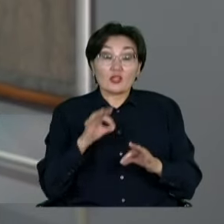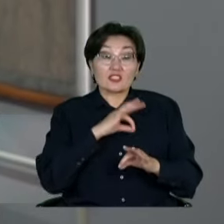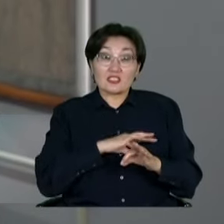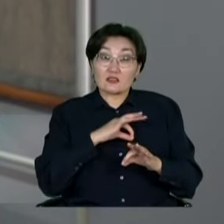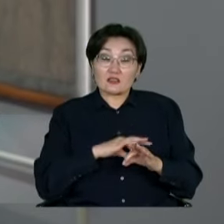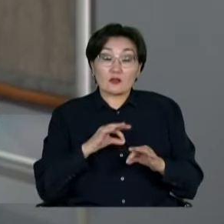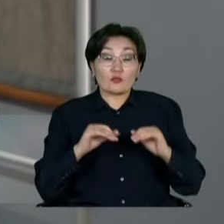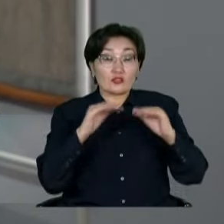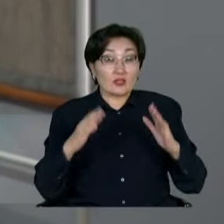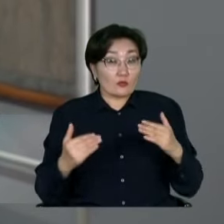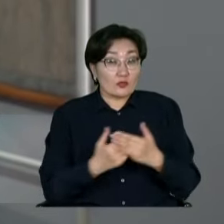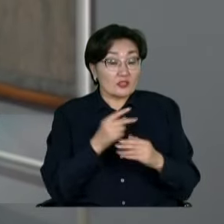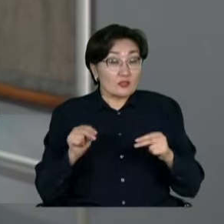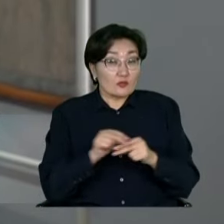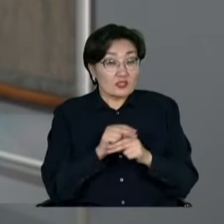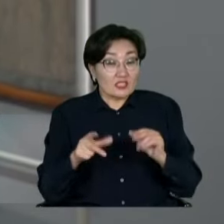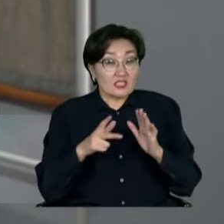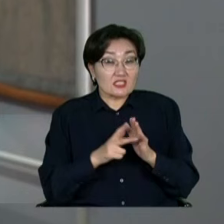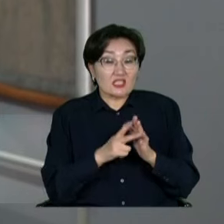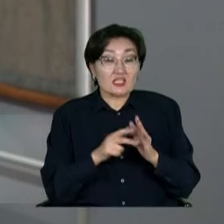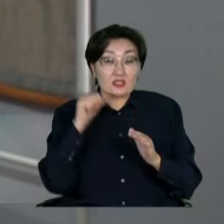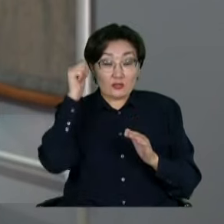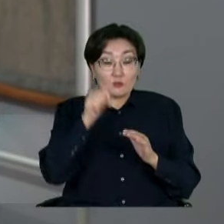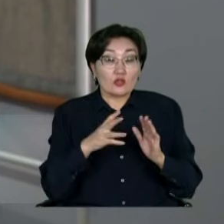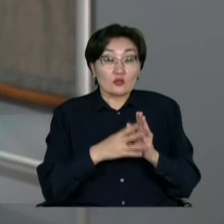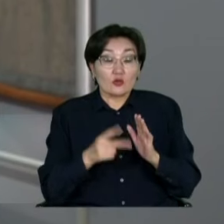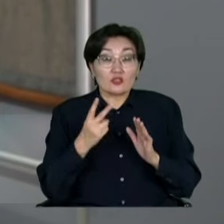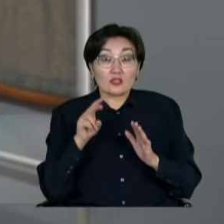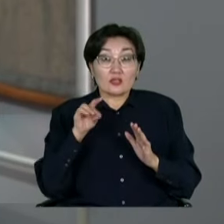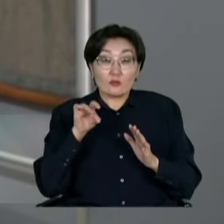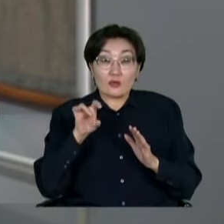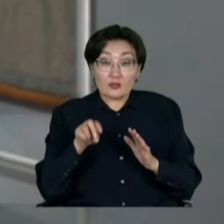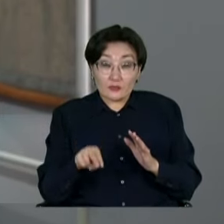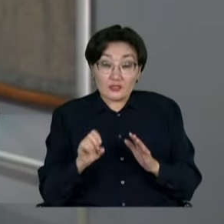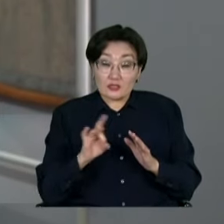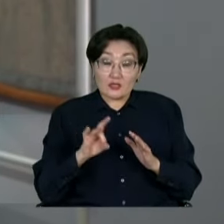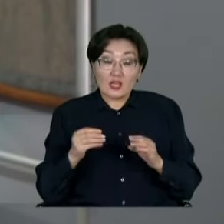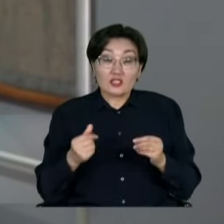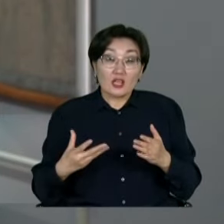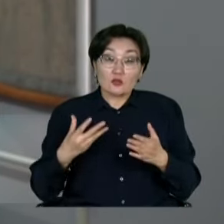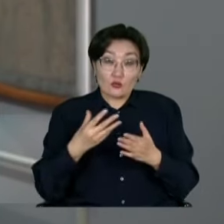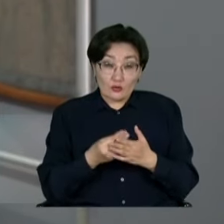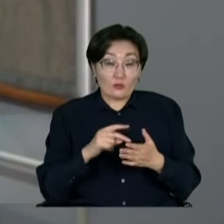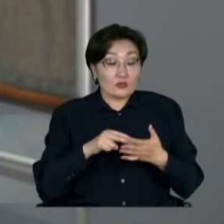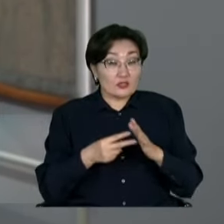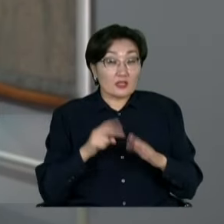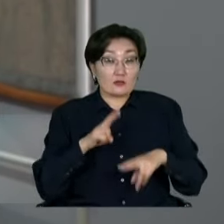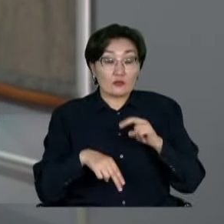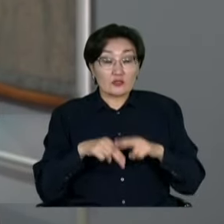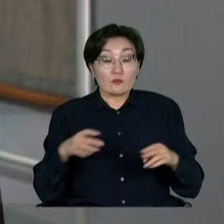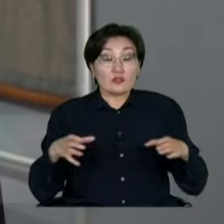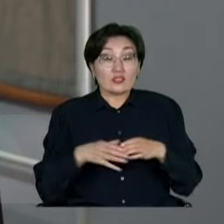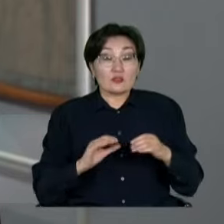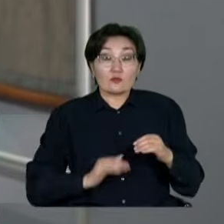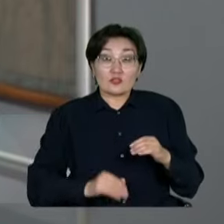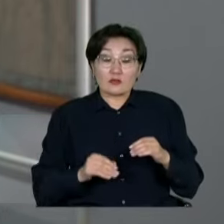қолданыстағы ғимаратты қайта жаңғыртқанда 8 жыл бойы 92 айлық есептік көрсеткіш көлемінде төлем қарастырылады. Құрылыс салушы жеке